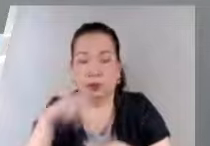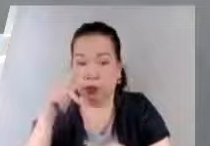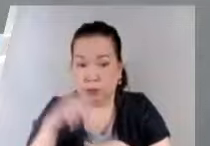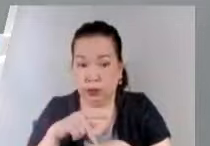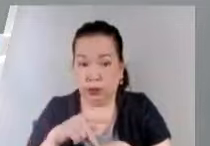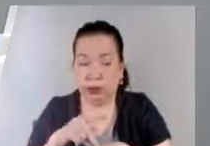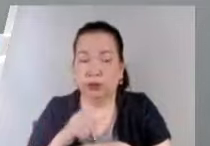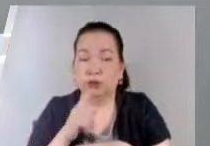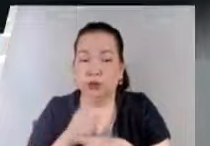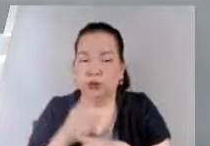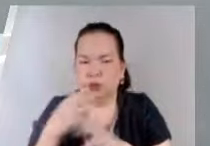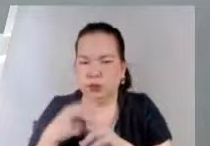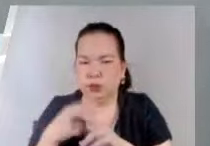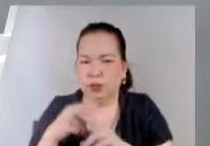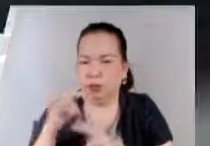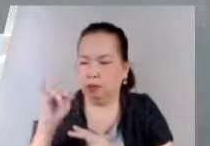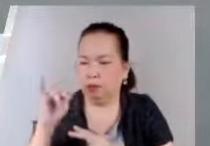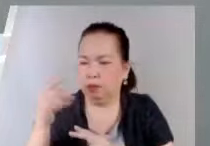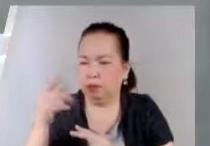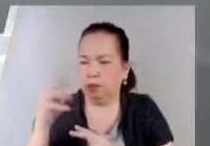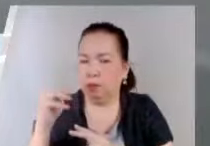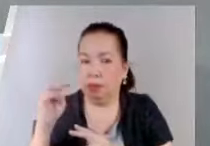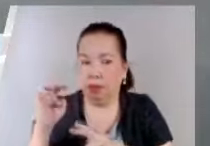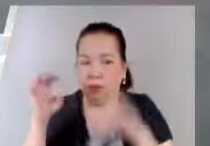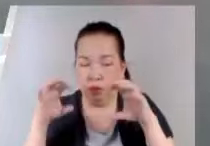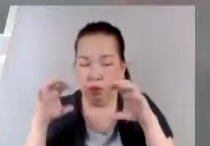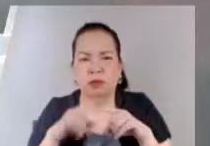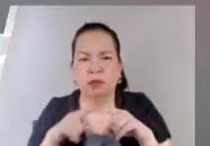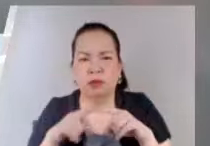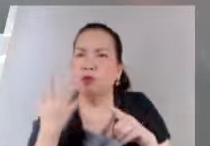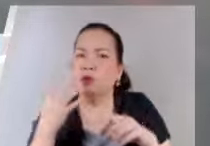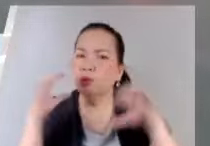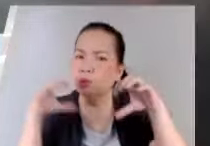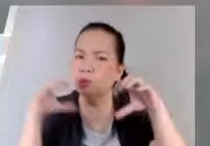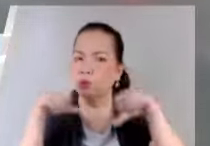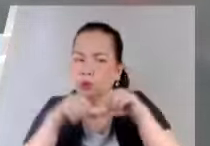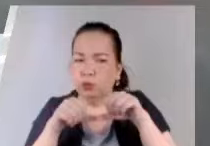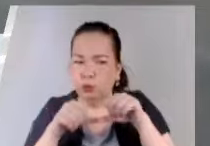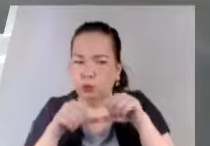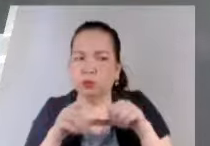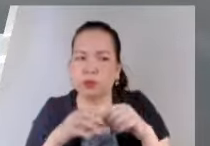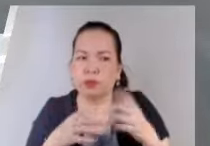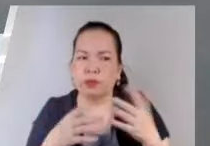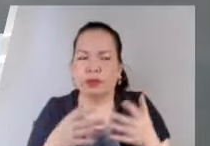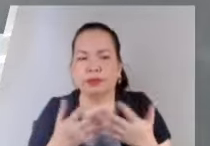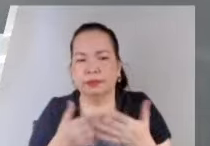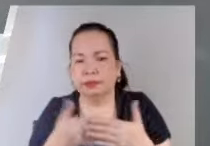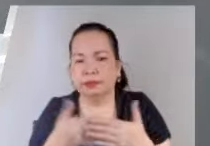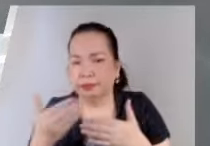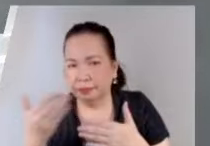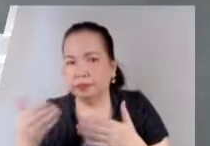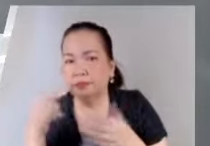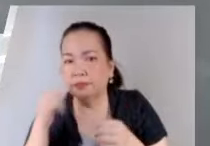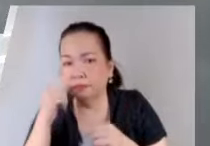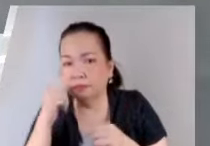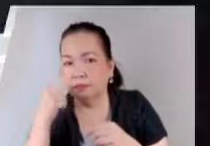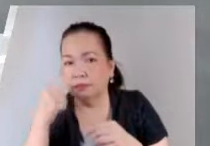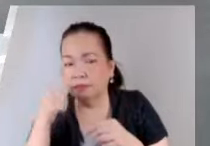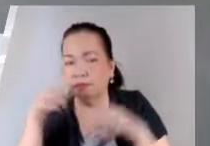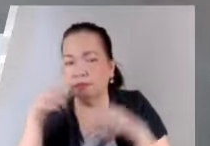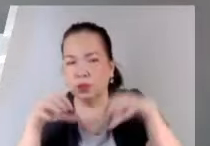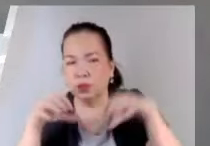Igme. Ang mga pag-ulan na nararanasan at posible pang maranasan sa ilang bahagi ng bansa ay dahil sa habagat at